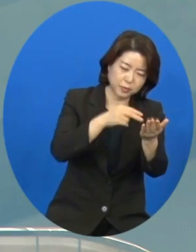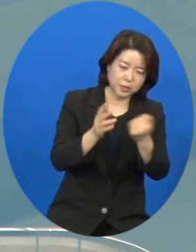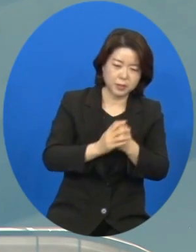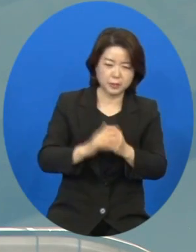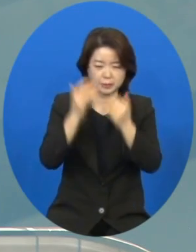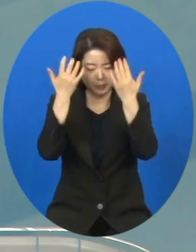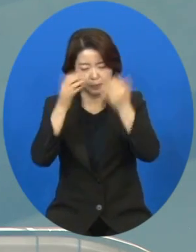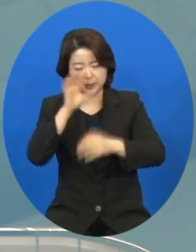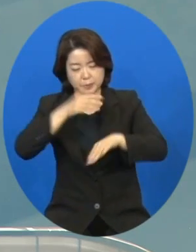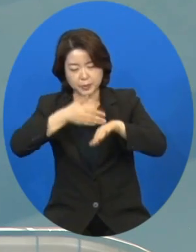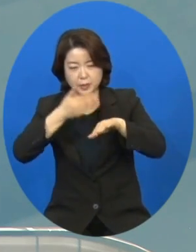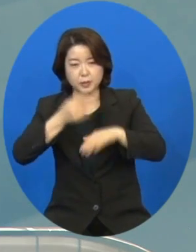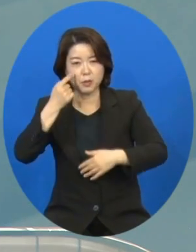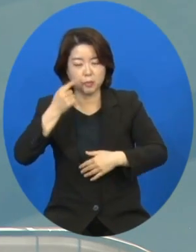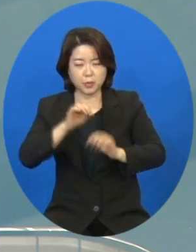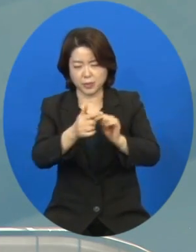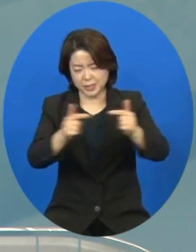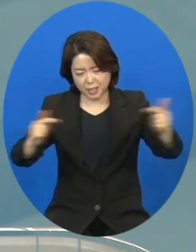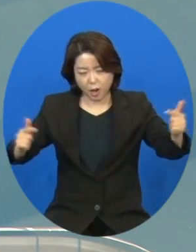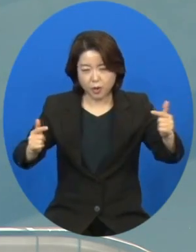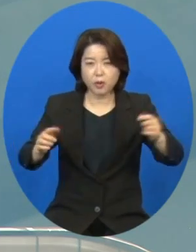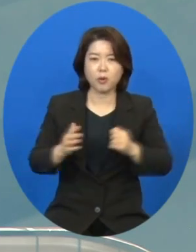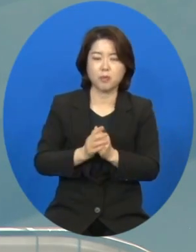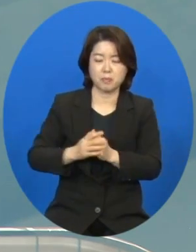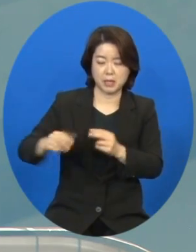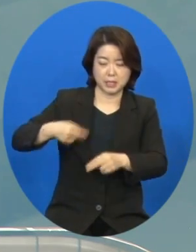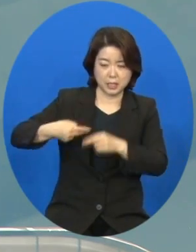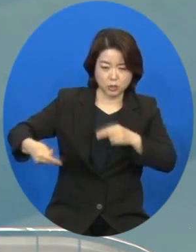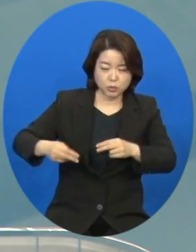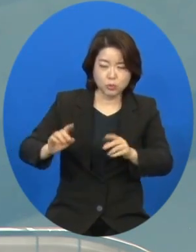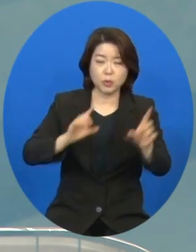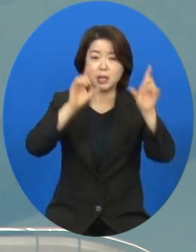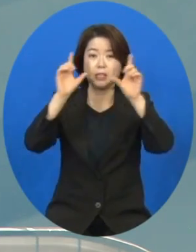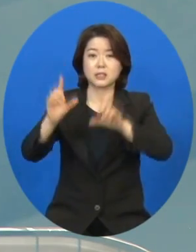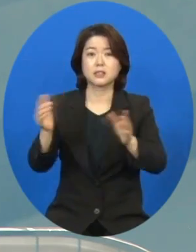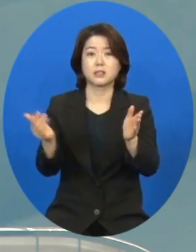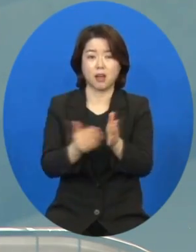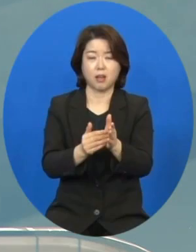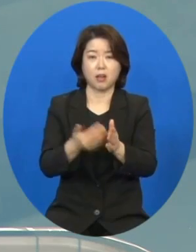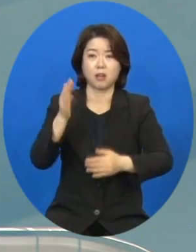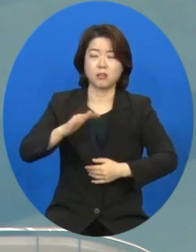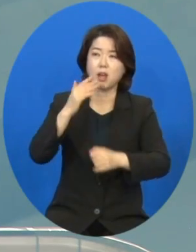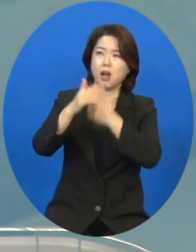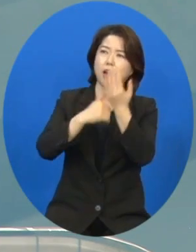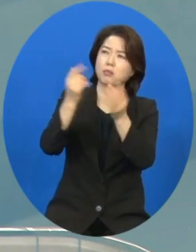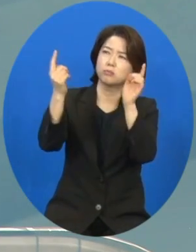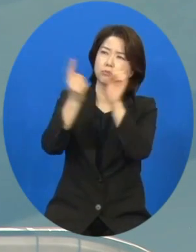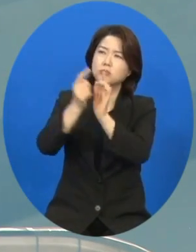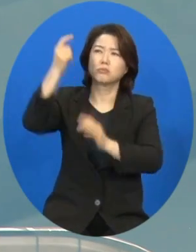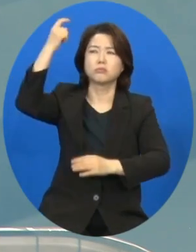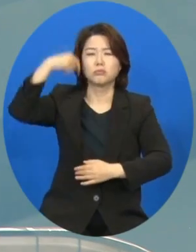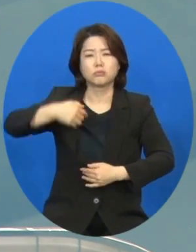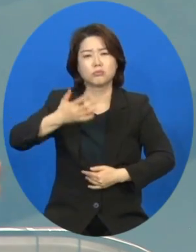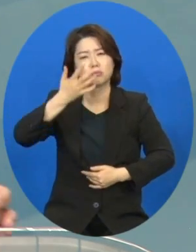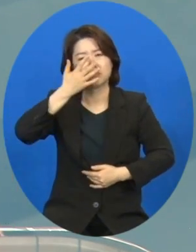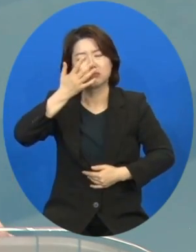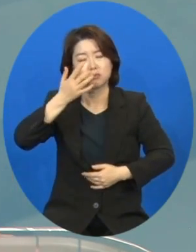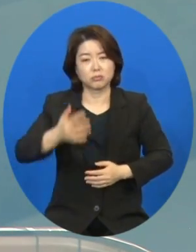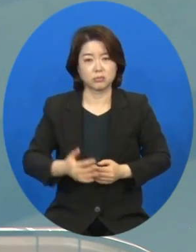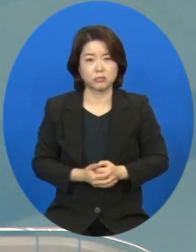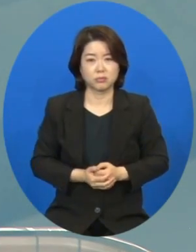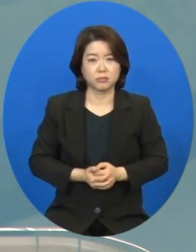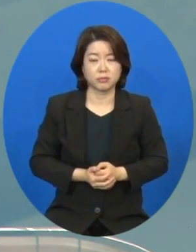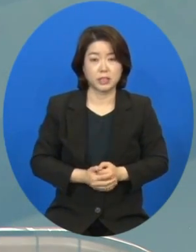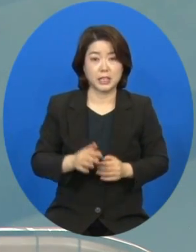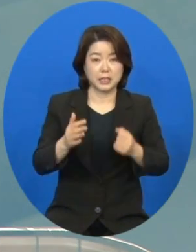하고 온갖 사회 삶을 살았는데 하나님을 만나지를 못해요. 그래서 나이가